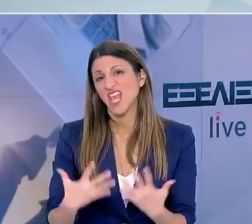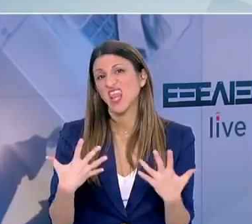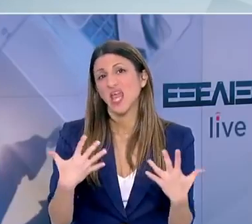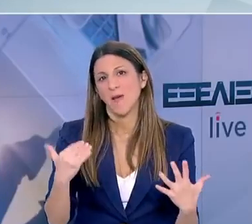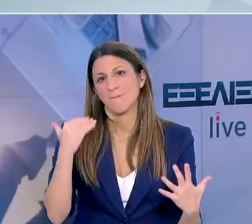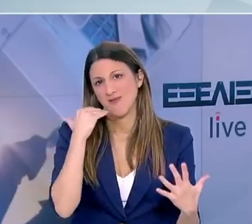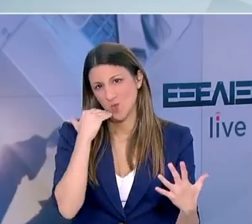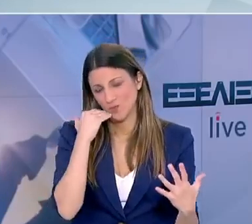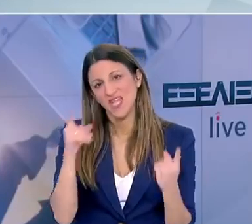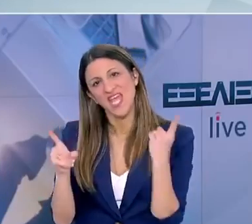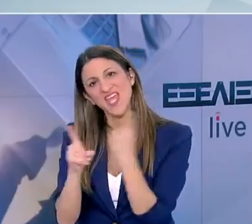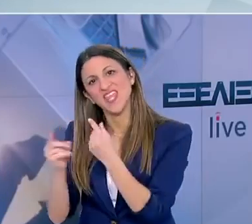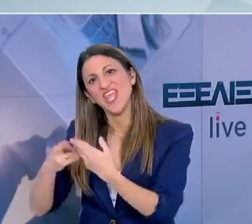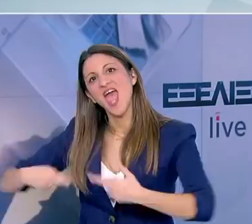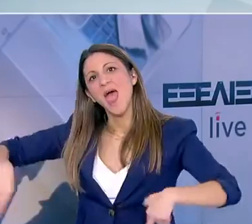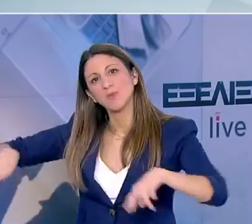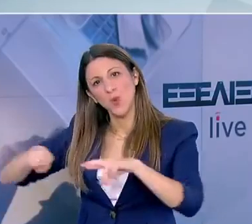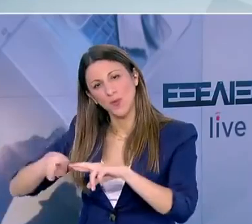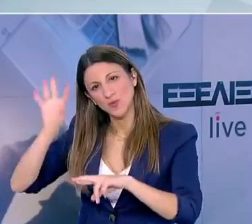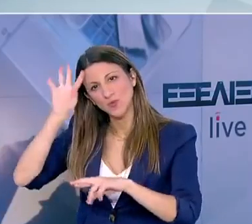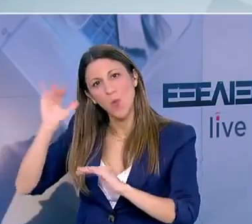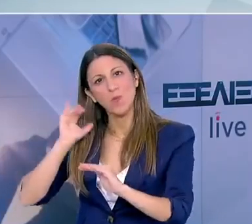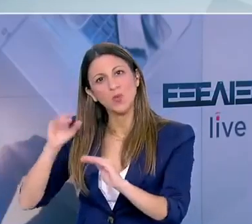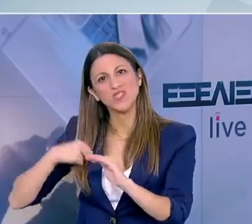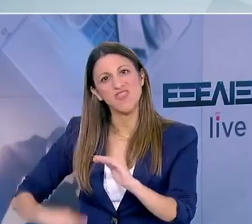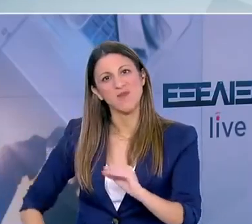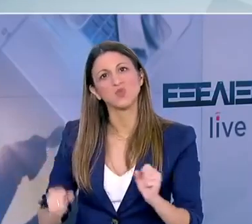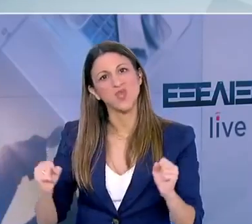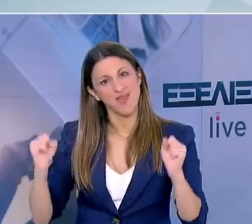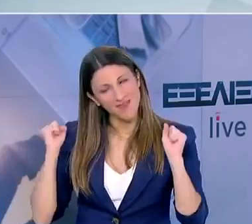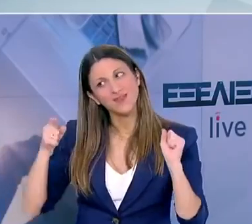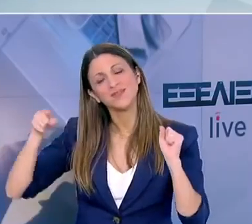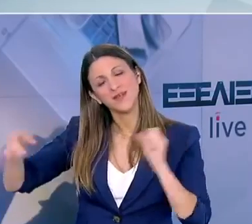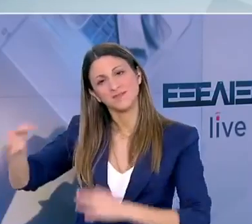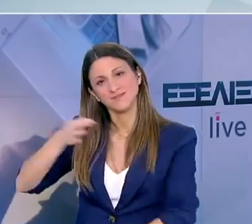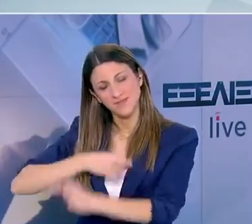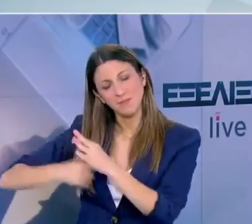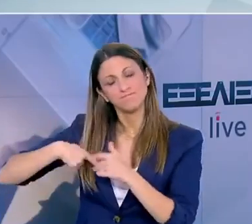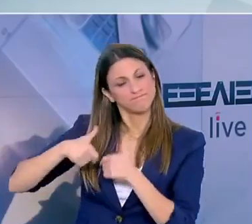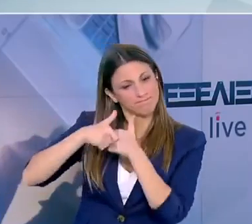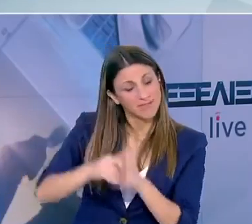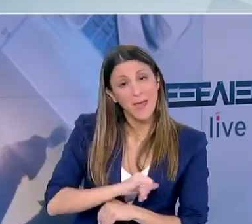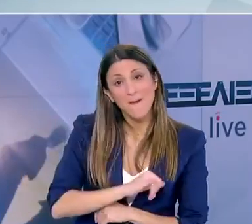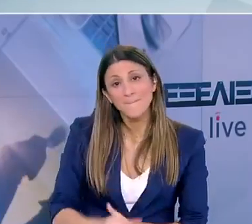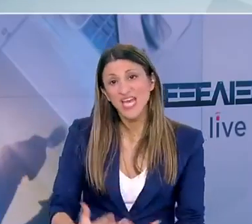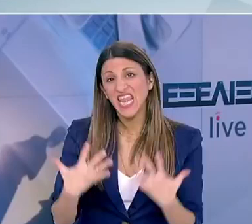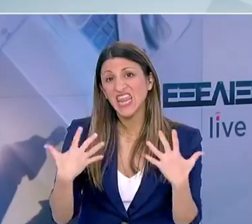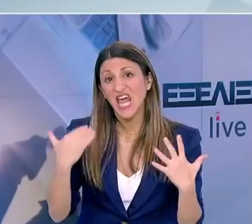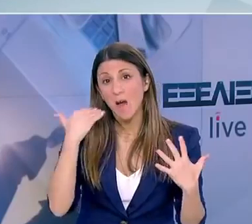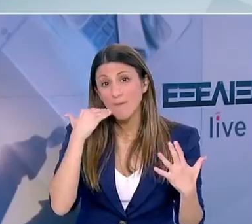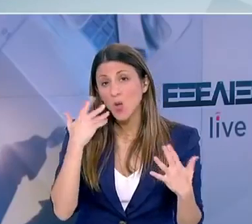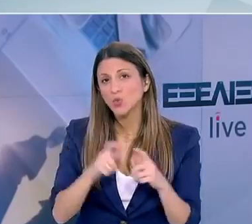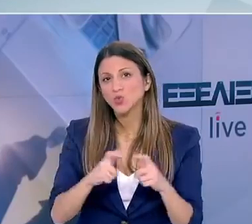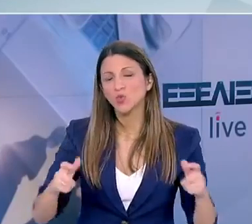κατόπιν εισήγησης Εθνικής Επιτροπής Προστασίας Δημόσιας Υγείας έναντι του COVID-19. Τουλάχιστον στις 10 Μαΐου λοιπόν όλα τα εκπαιδευτικά ιδρύματα